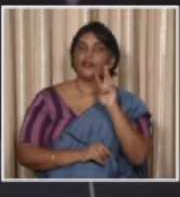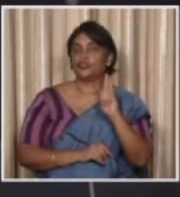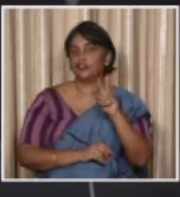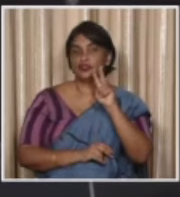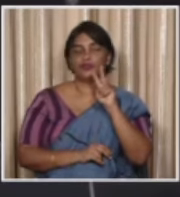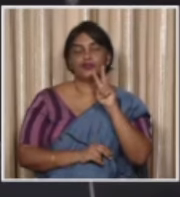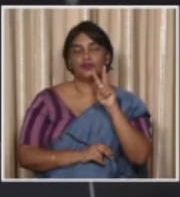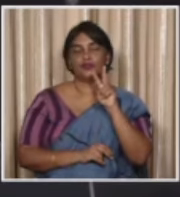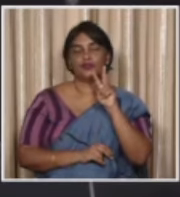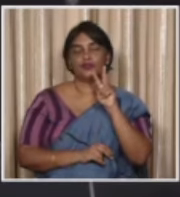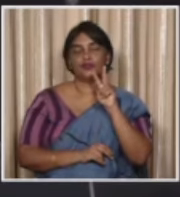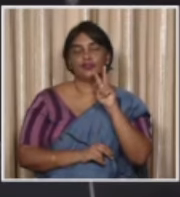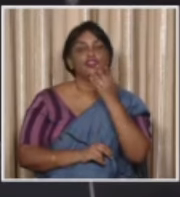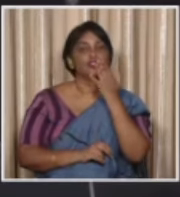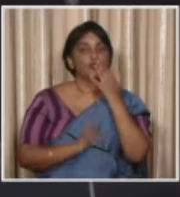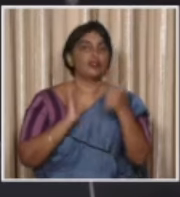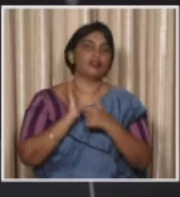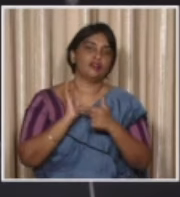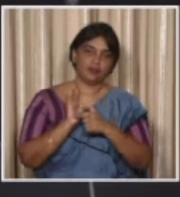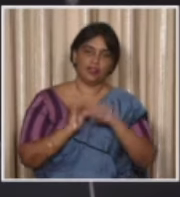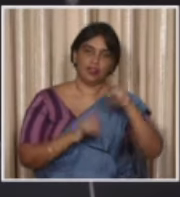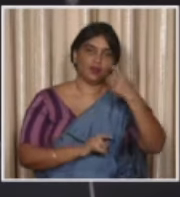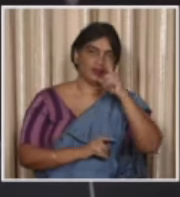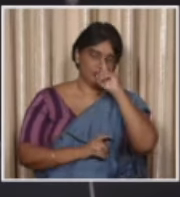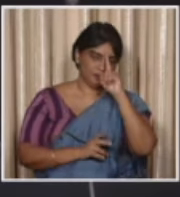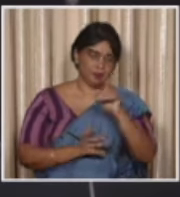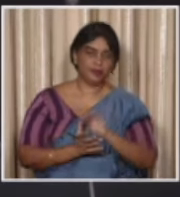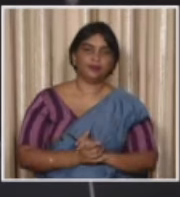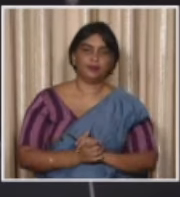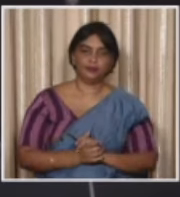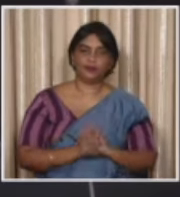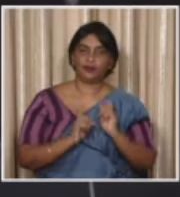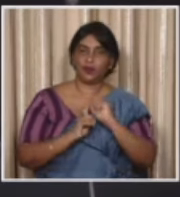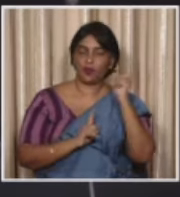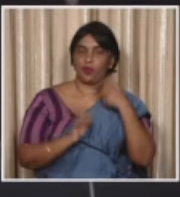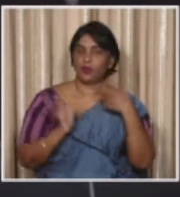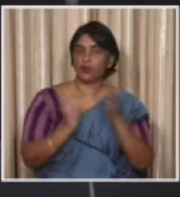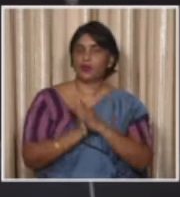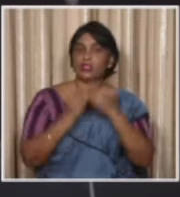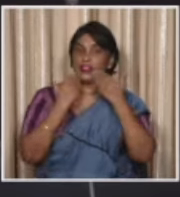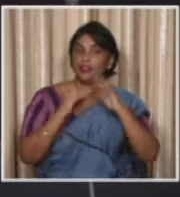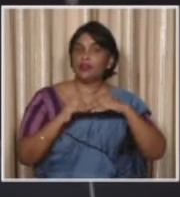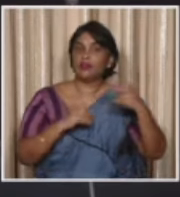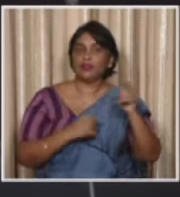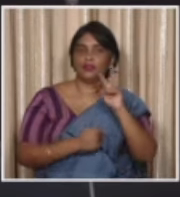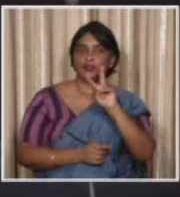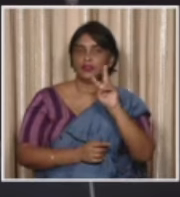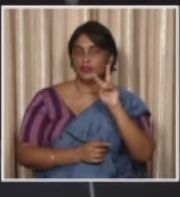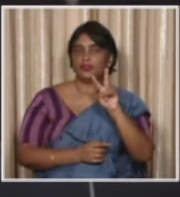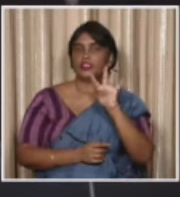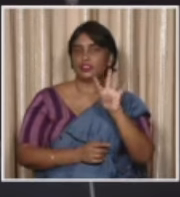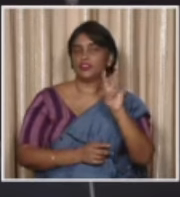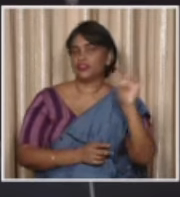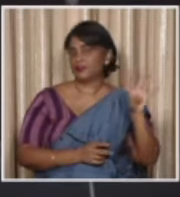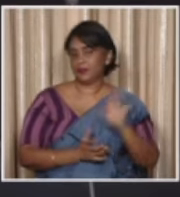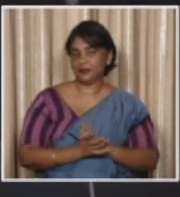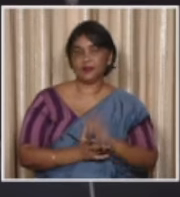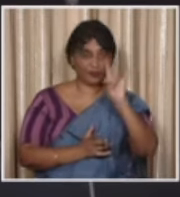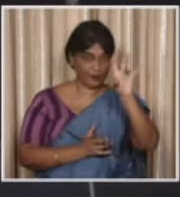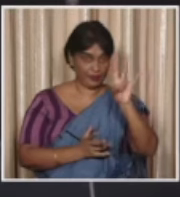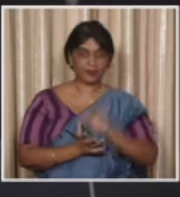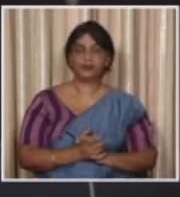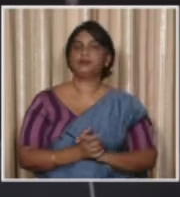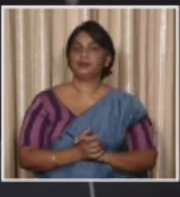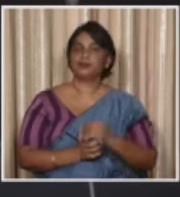23-27 සඳුදා අඟහරුවාද ලැබෙන සුමාන. මේ පොසොන් පොයත් එක්කගෙන නිවාඩුවෙන් පස්සේ 22-23-24-25. ඉතින්